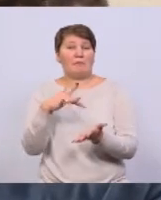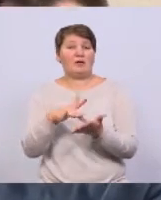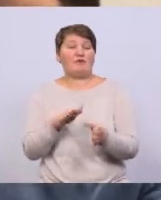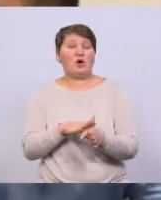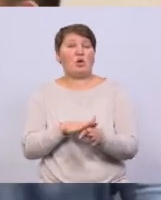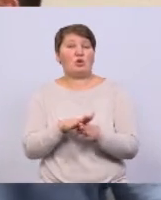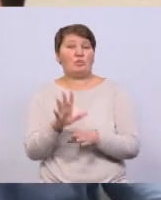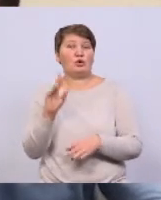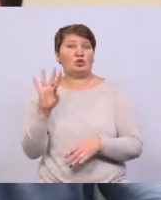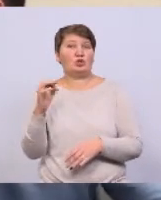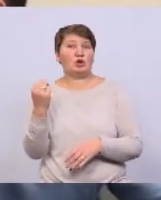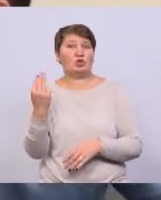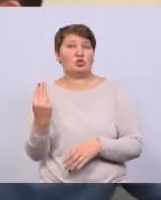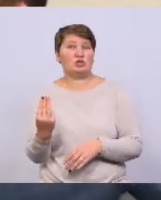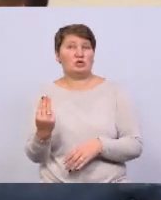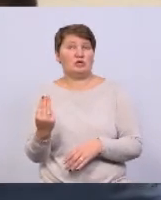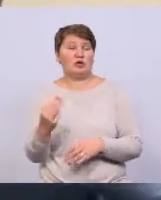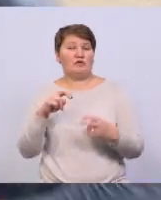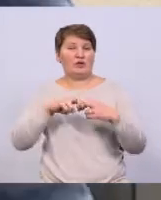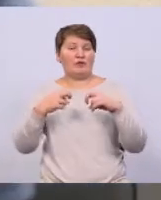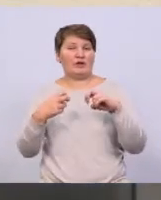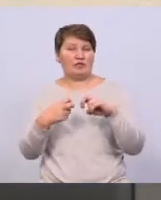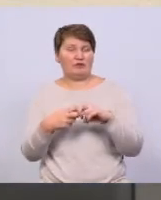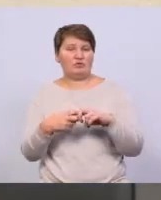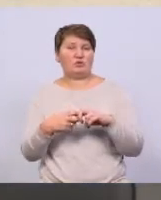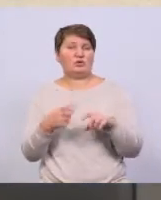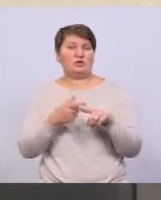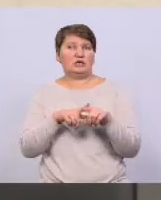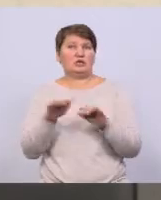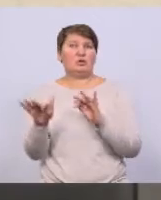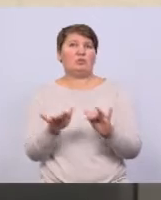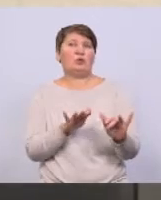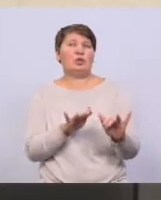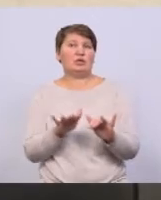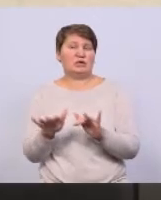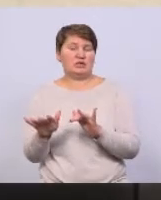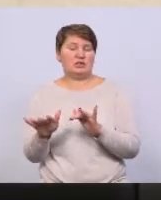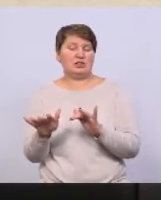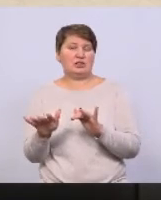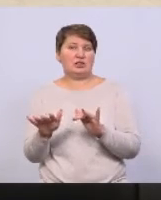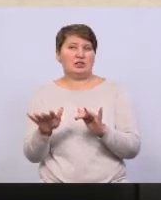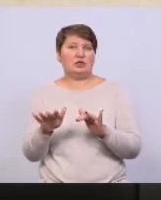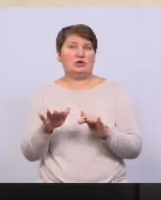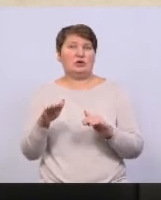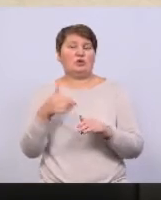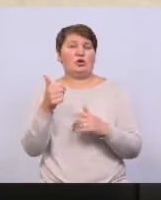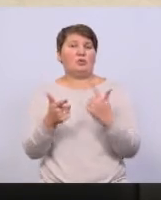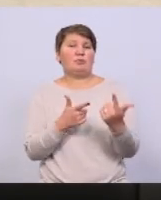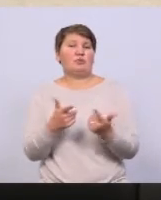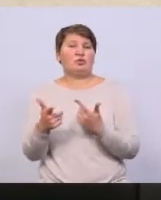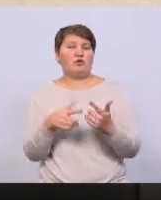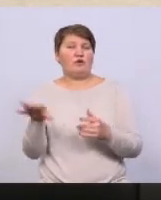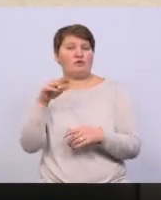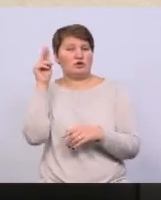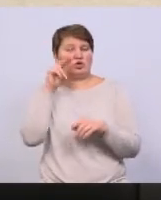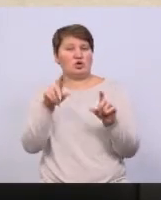Івано-Франківську, враховуючи ці події, вони є ще нам свіжі в пам'яті. Освіта добре підготувалася у всіх навчальних